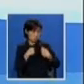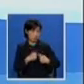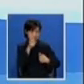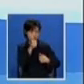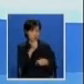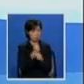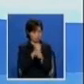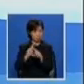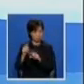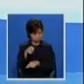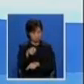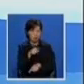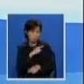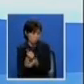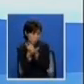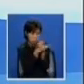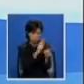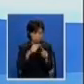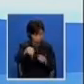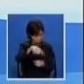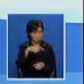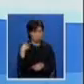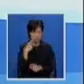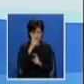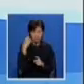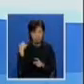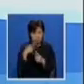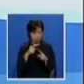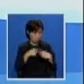แม้ว่าการทำหน้าที่นี้จะตกอยู่ภายใต้ความเสี่ยงนะครับทั้งหม